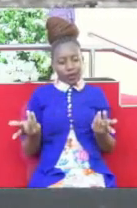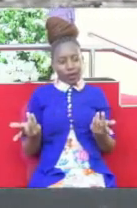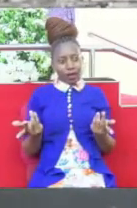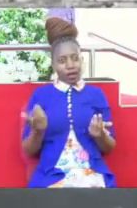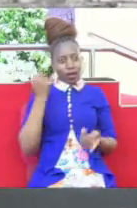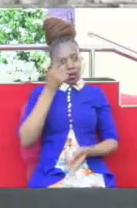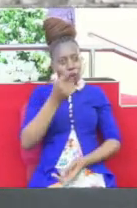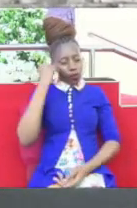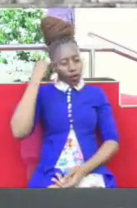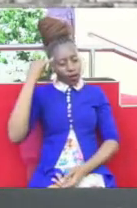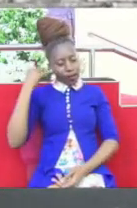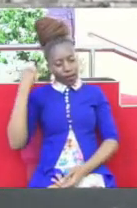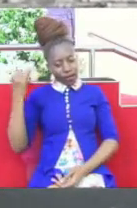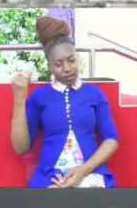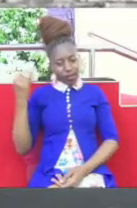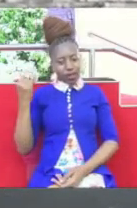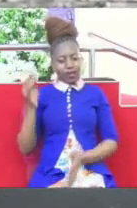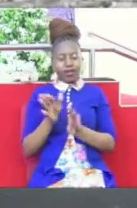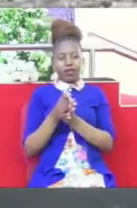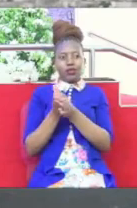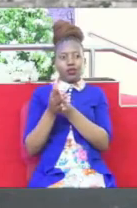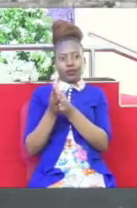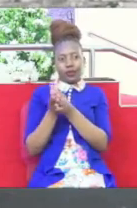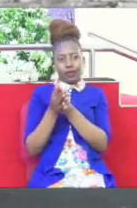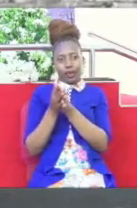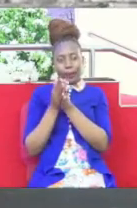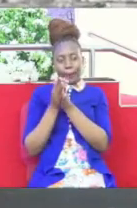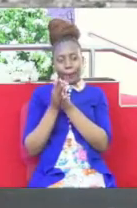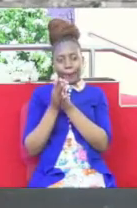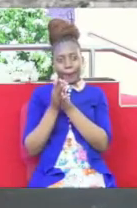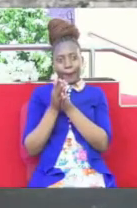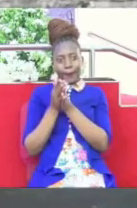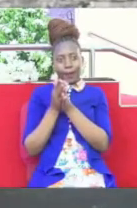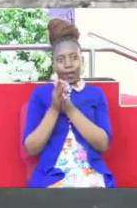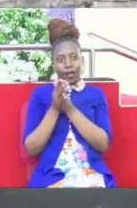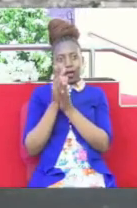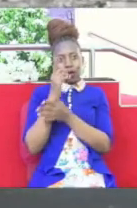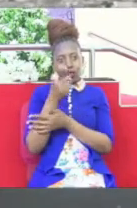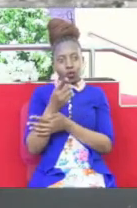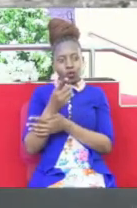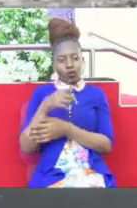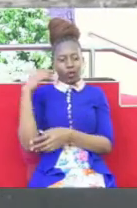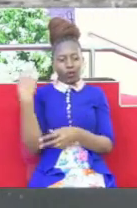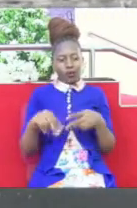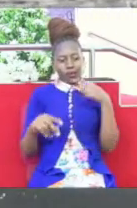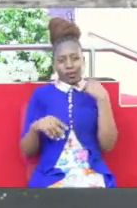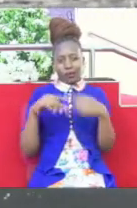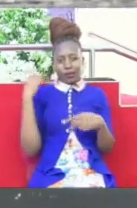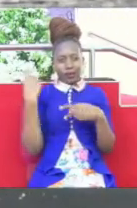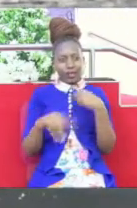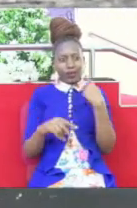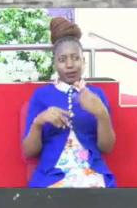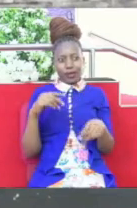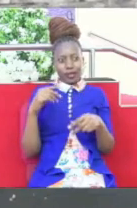you're him. Tazama ni wewe, fikiria ni wewe. You've been beaten. Umepigwa. You've been stripped